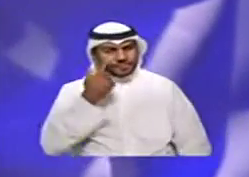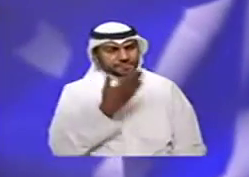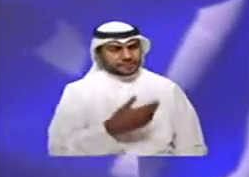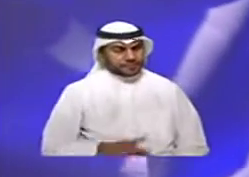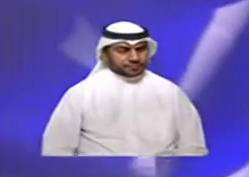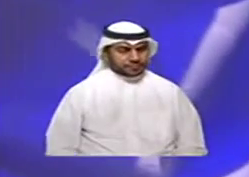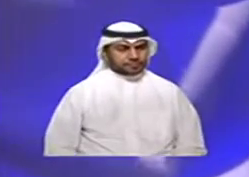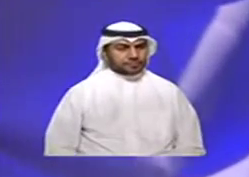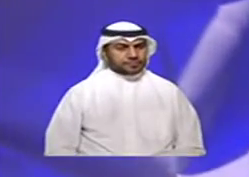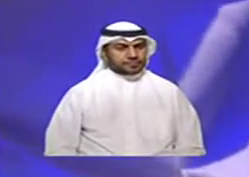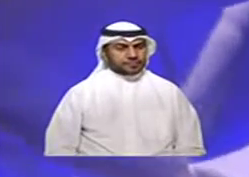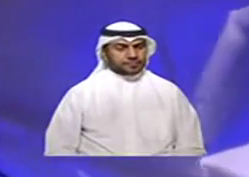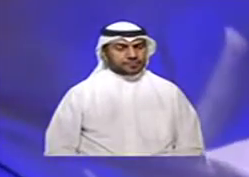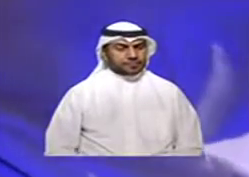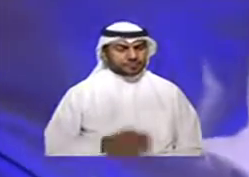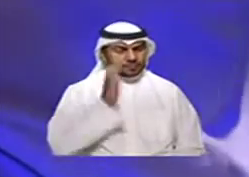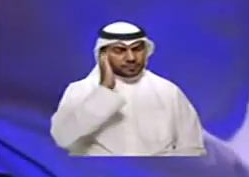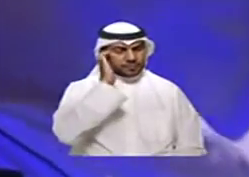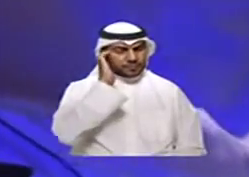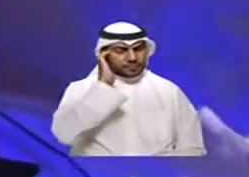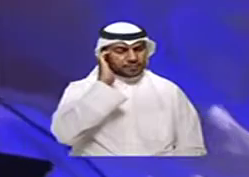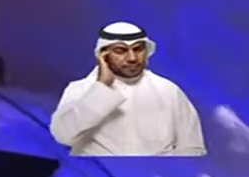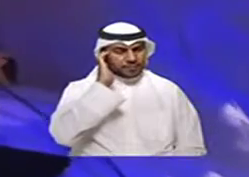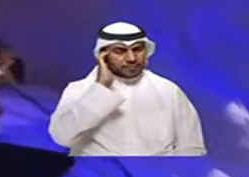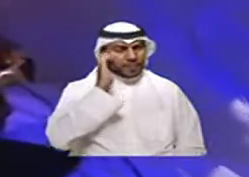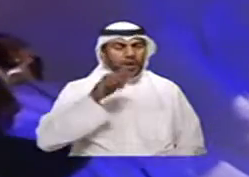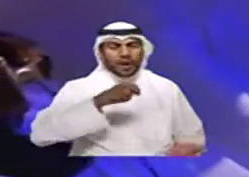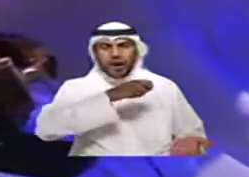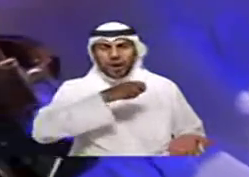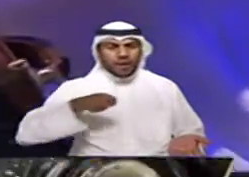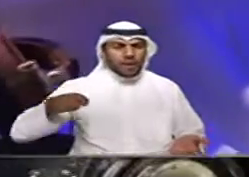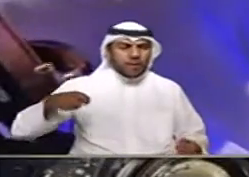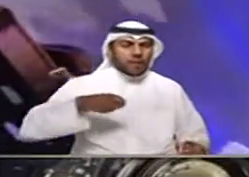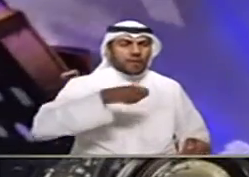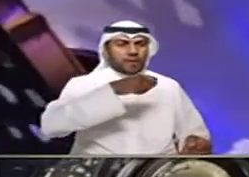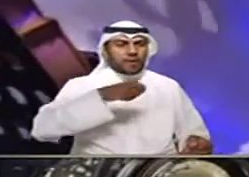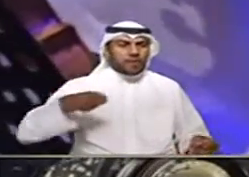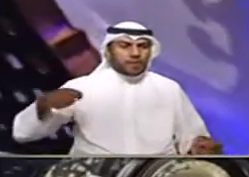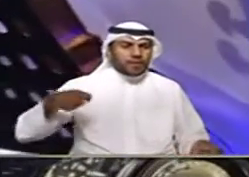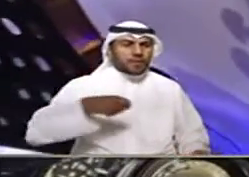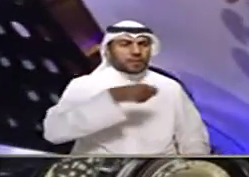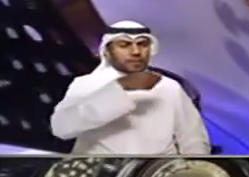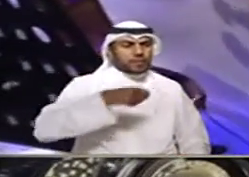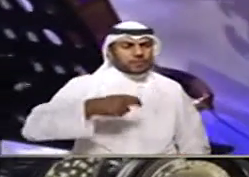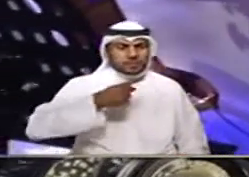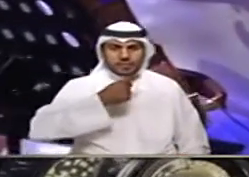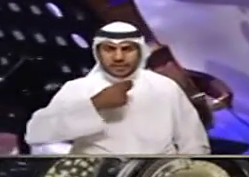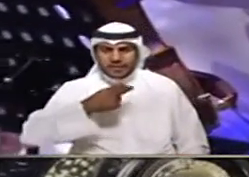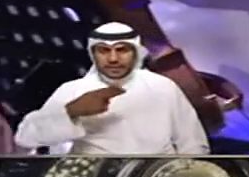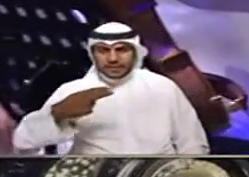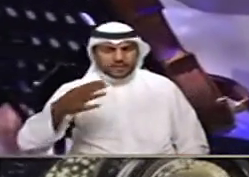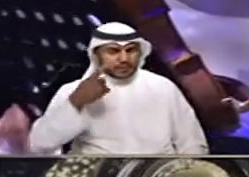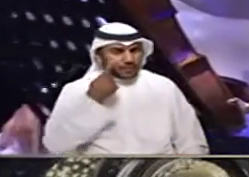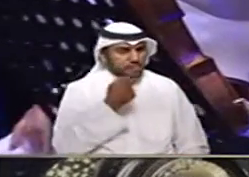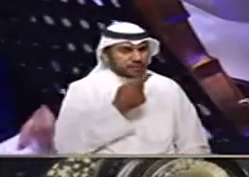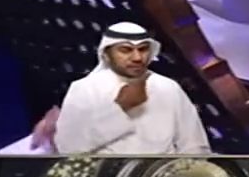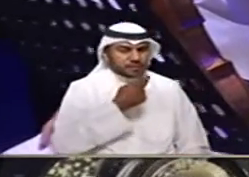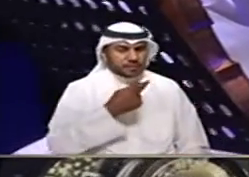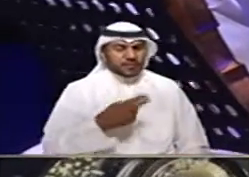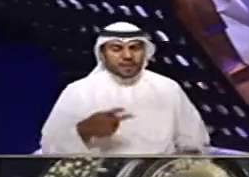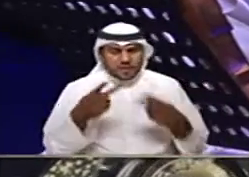على وقع مزيج من المقطوعات الموسيقية الشرقية والغربية، انطلق مهرجان صيفي ثقافي في دورته 14 على مسرح